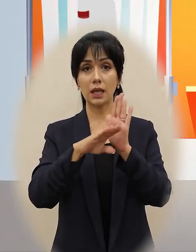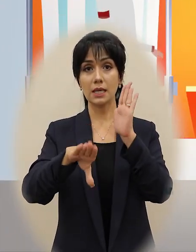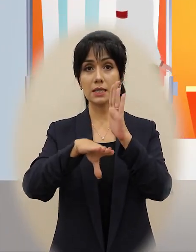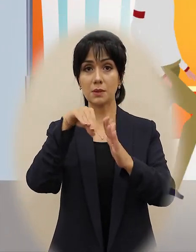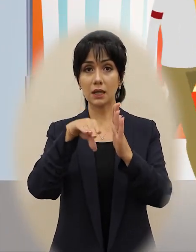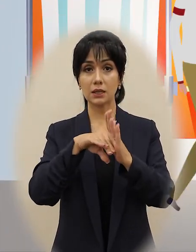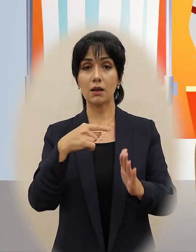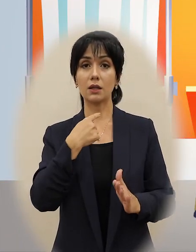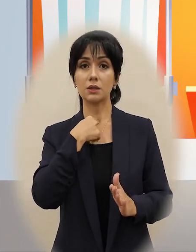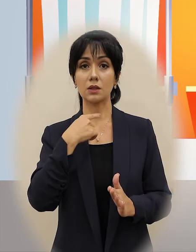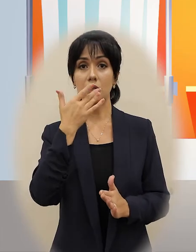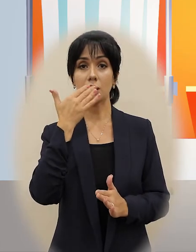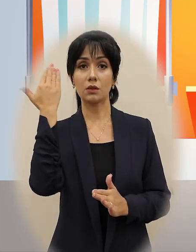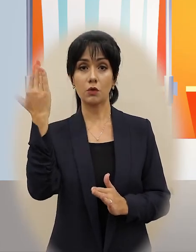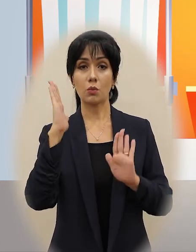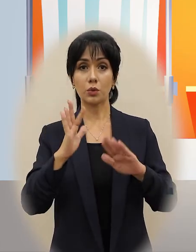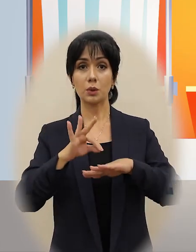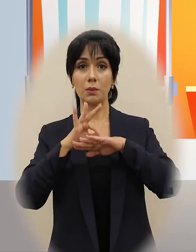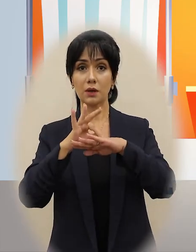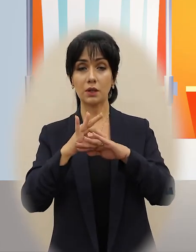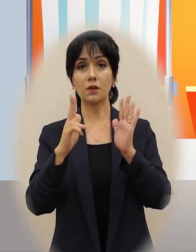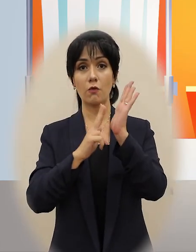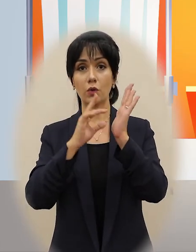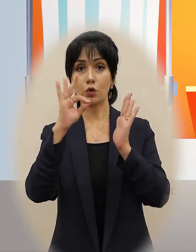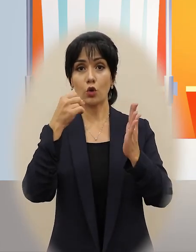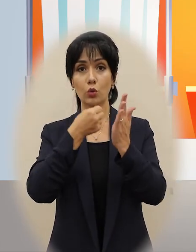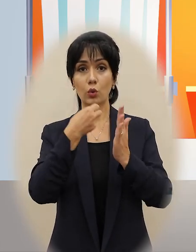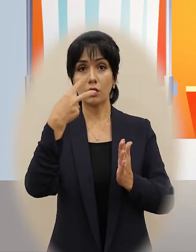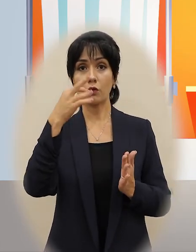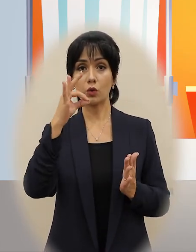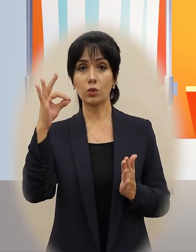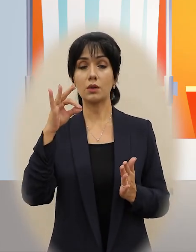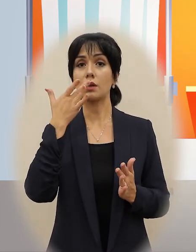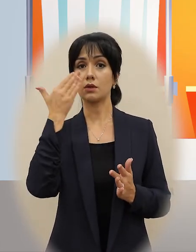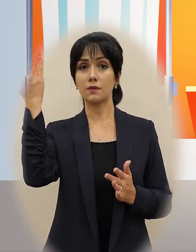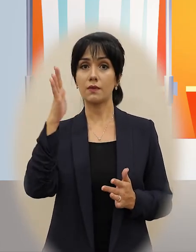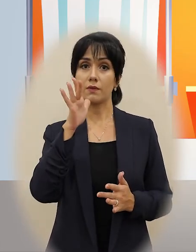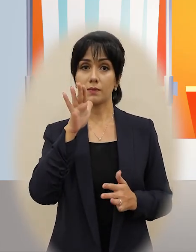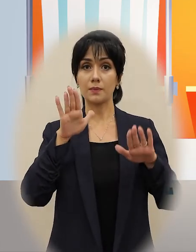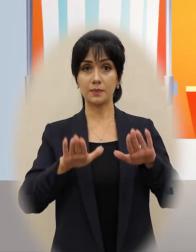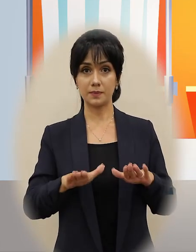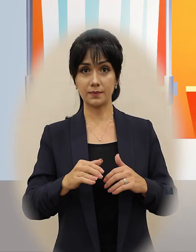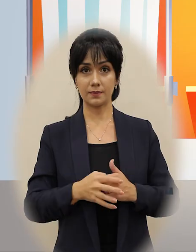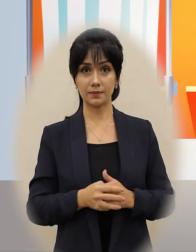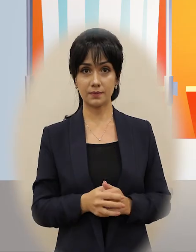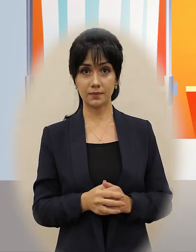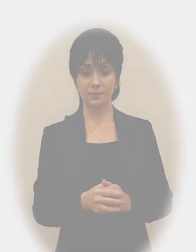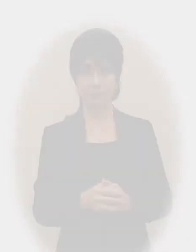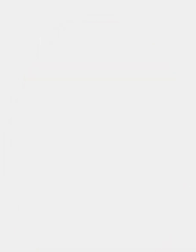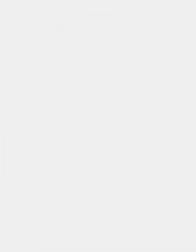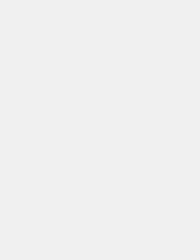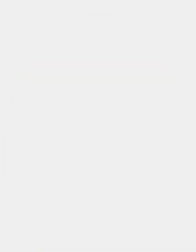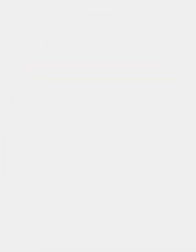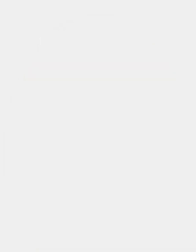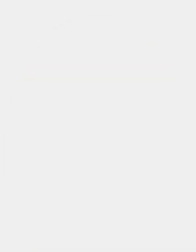избирателей голосование за рубежом будет проходить с 8 00 до 20 00 по местному времени на избирательном участке